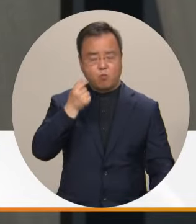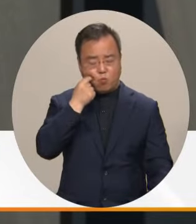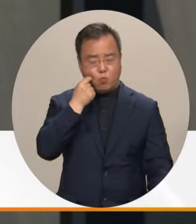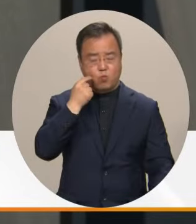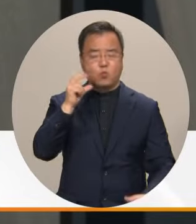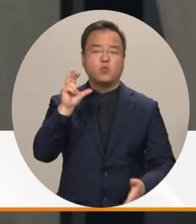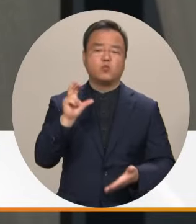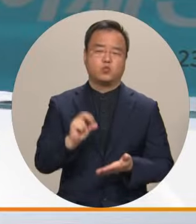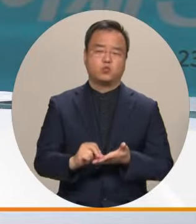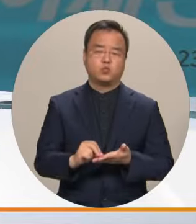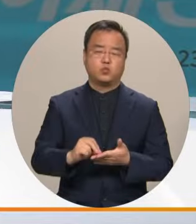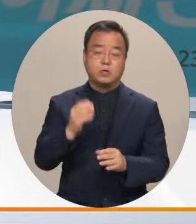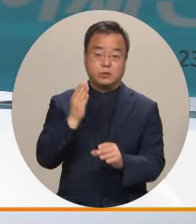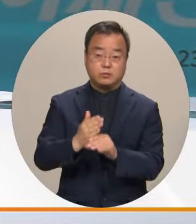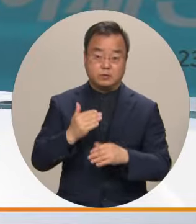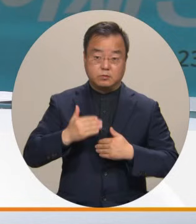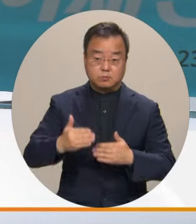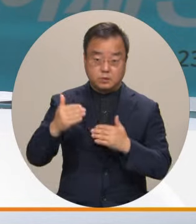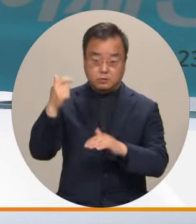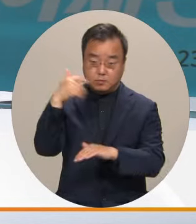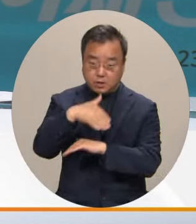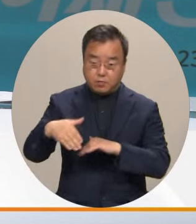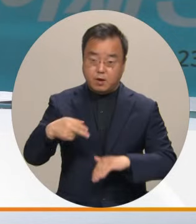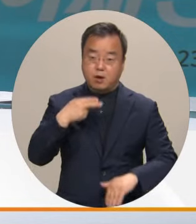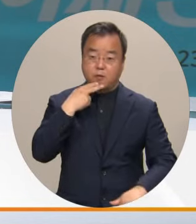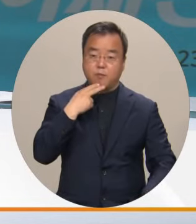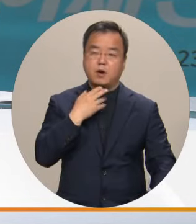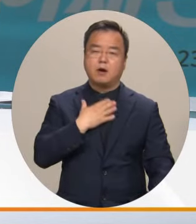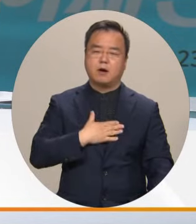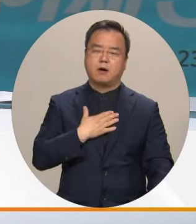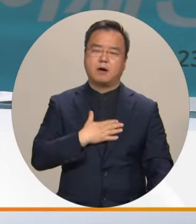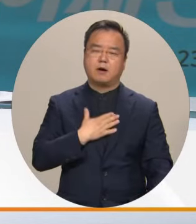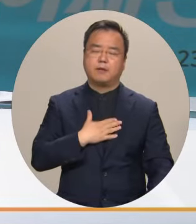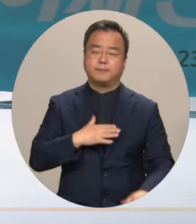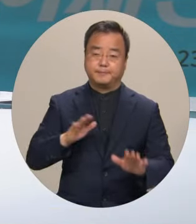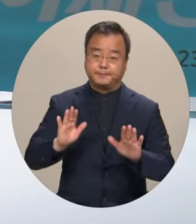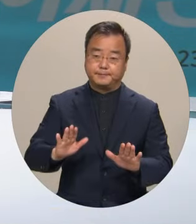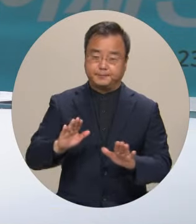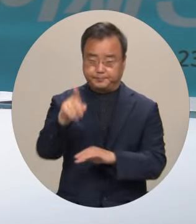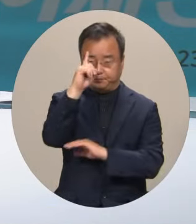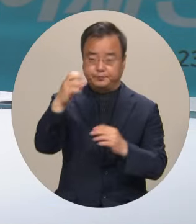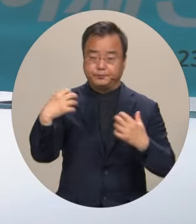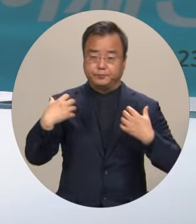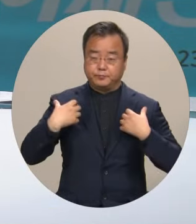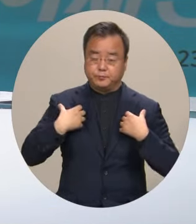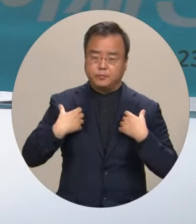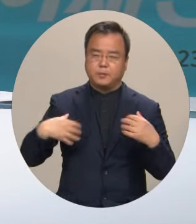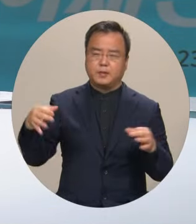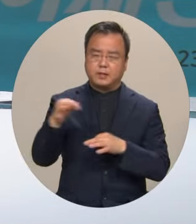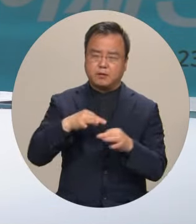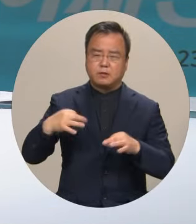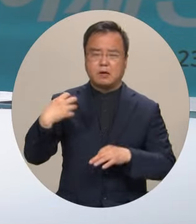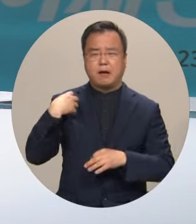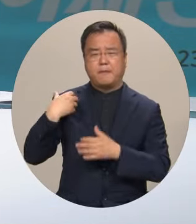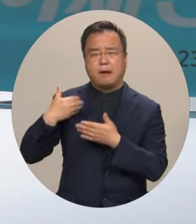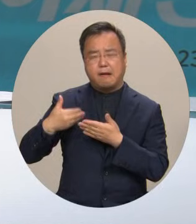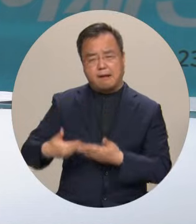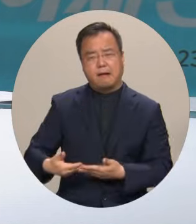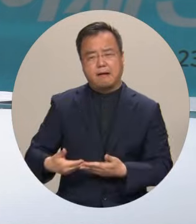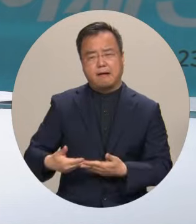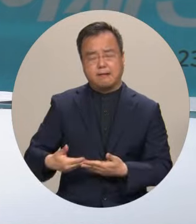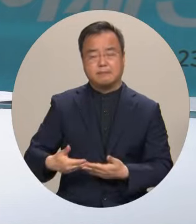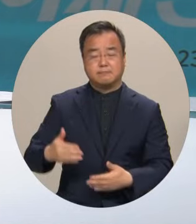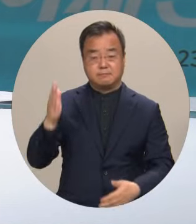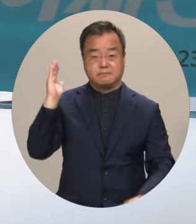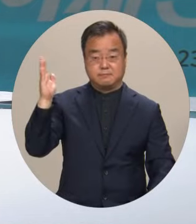네. 중간단계에대한청사진이부족하다는점을지적해주셨습니다. 정부의입장은 경제적부담또한고려해야